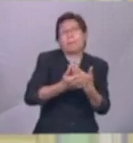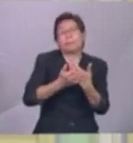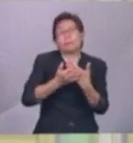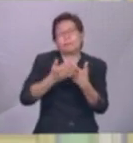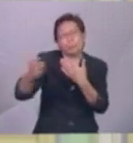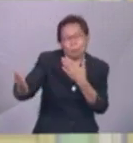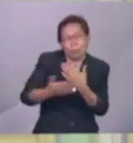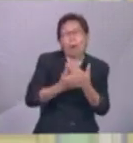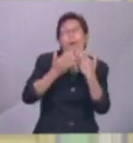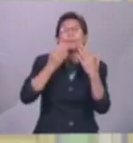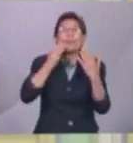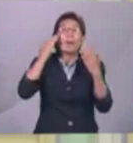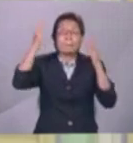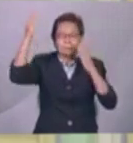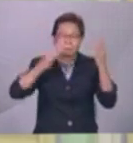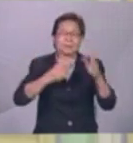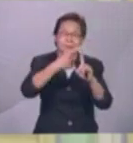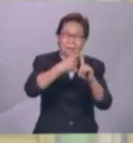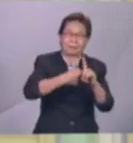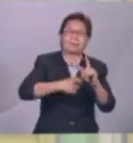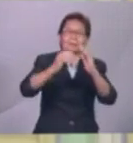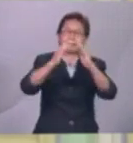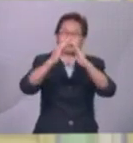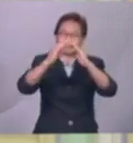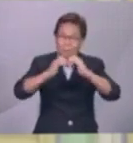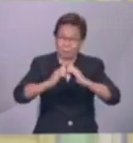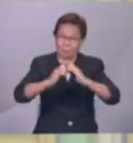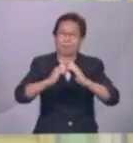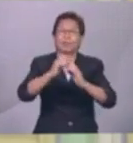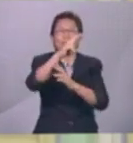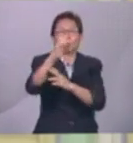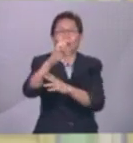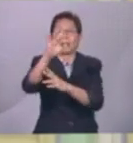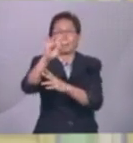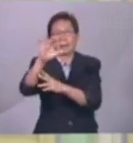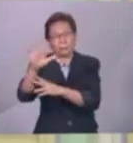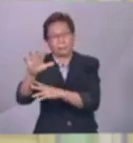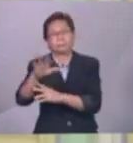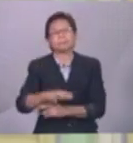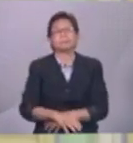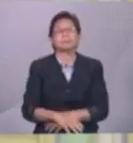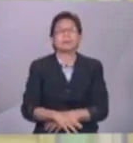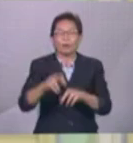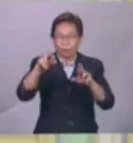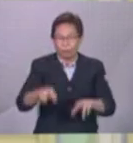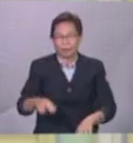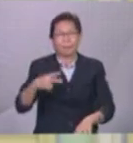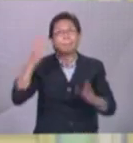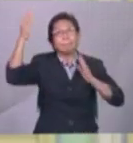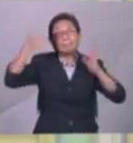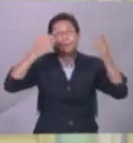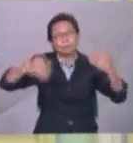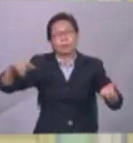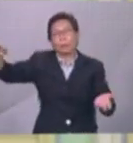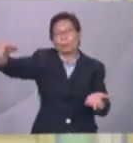begitu juga dengan DPD Mesir seramai 285 orang Raya kita telah pun